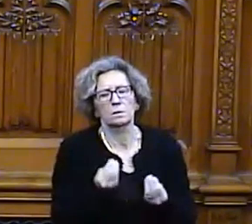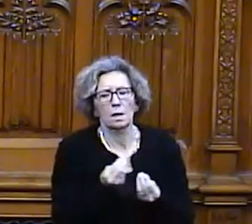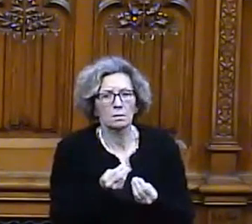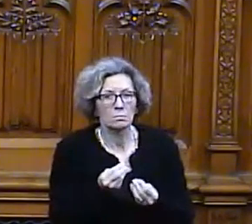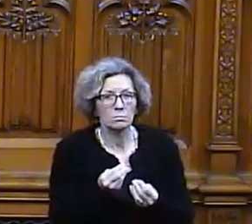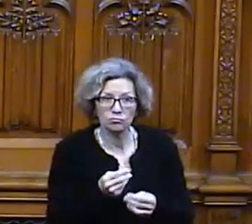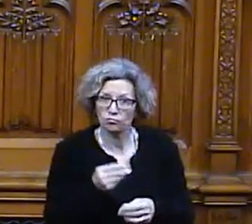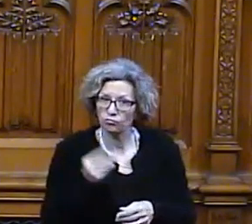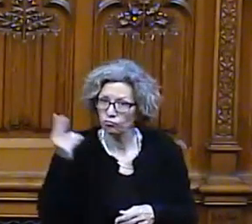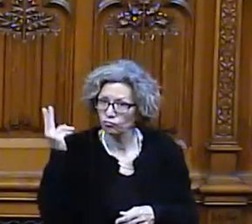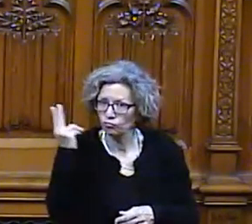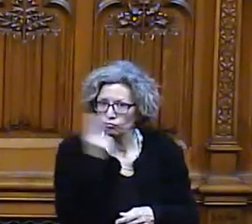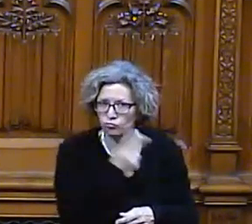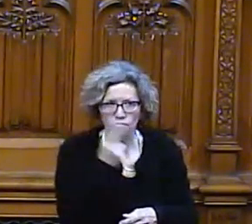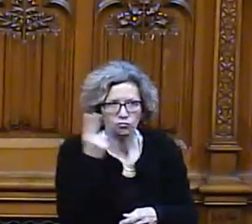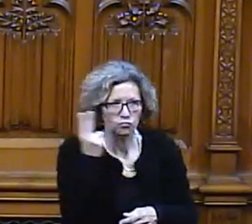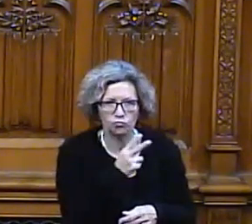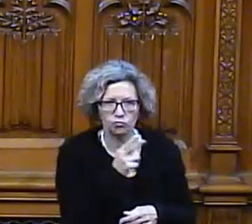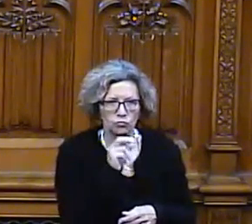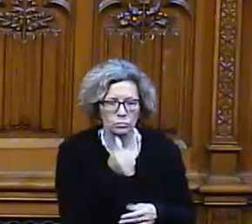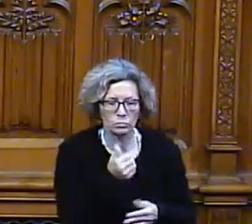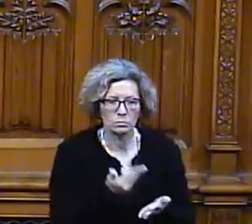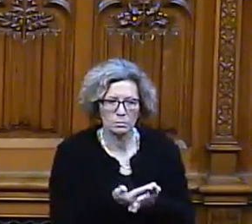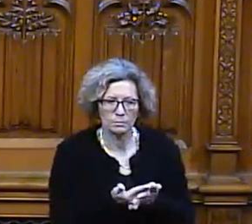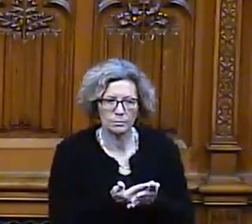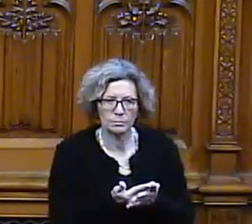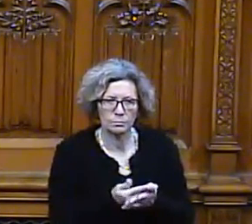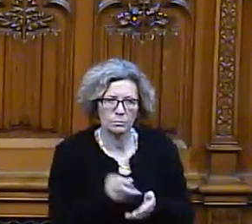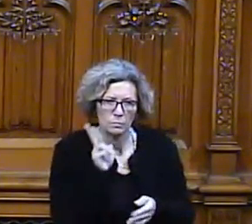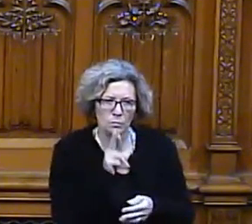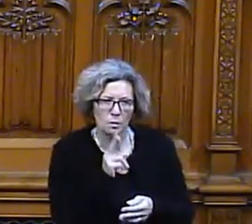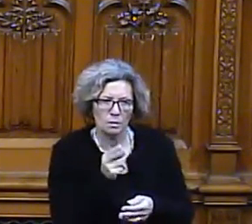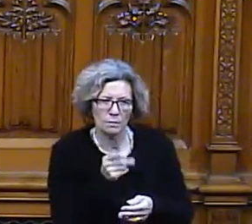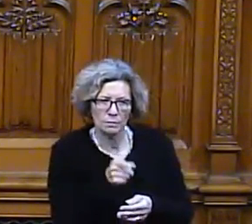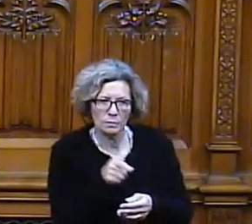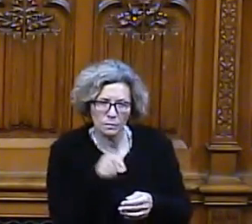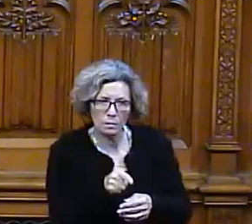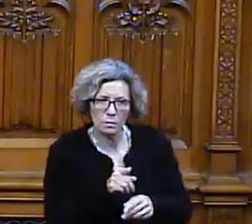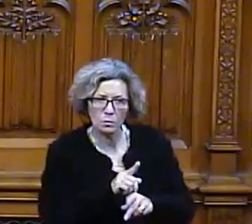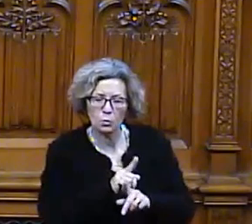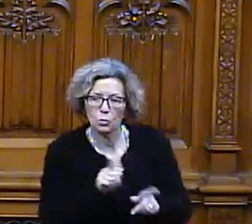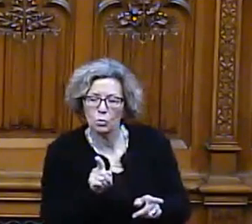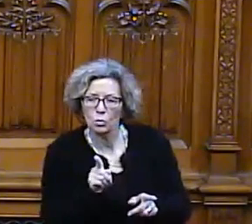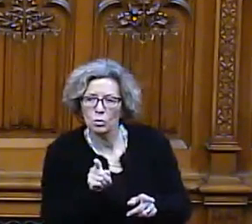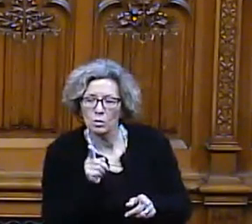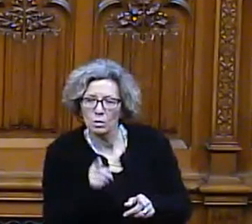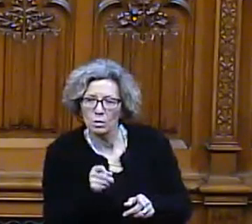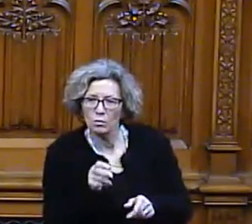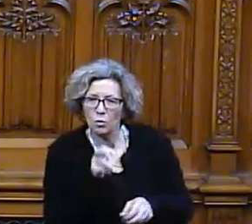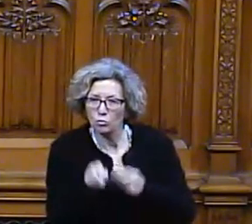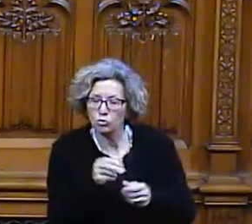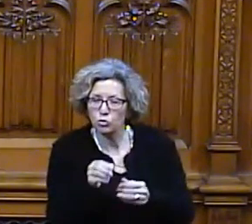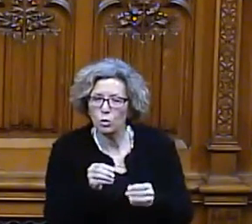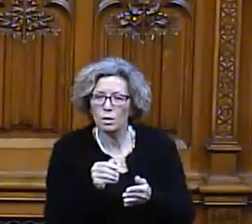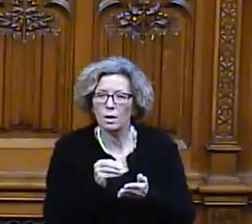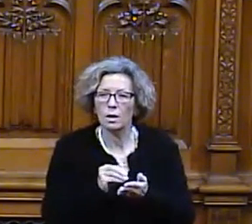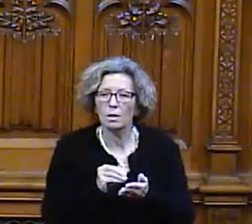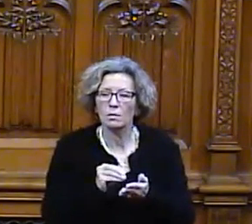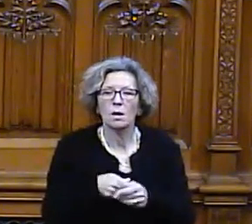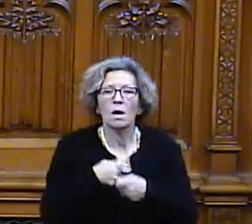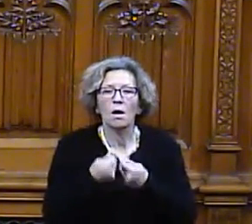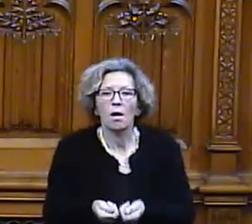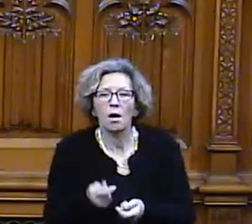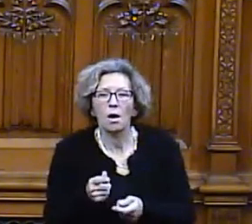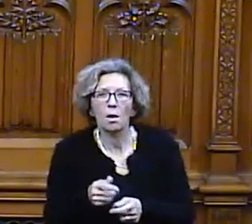Na, selbstverständlich nicht. Schon eigenartig aber, dass man hier nur von Steuer- und Abgabenbetrug liest,